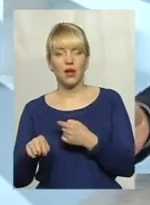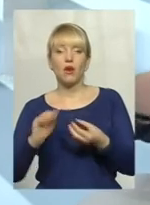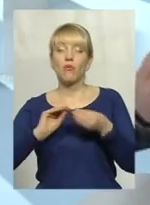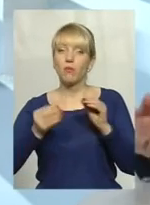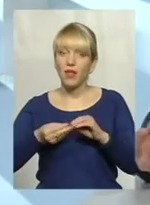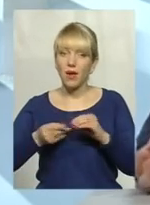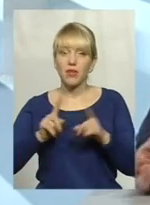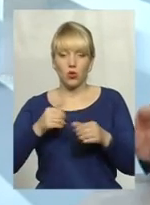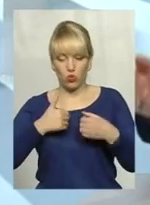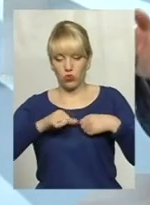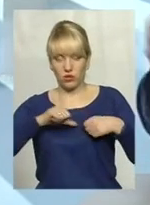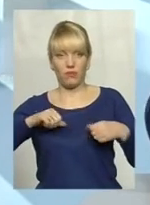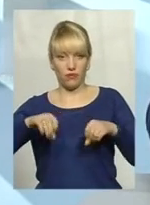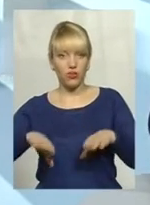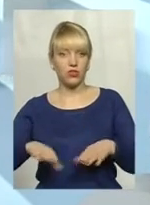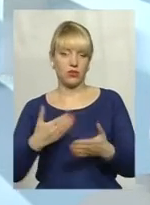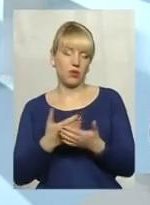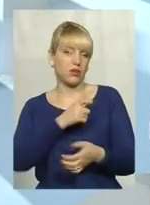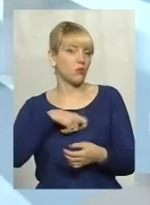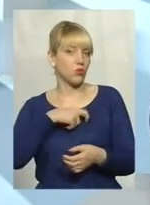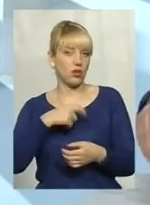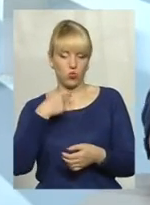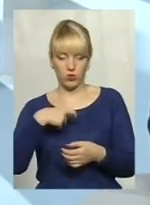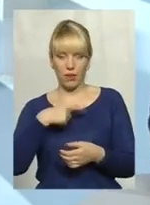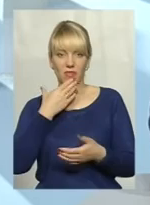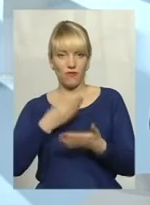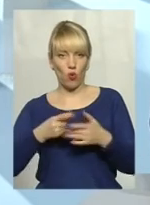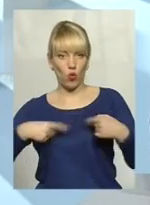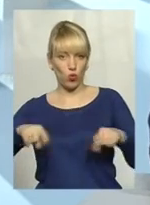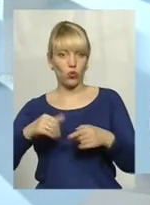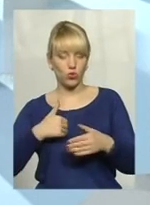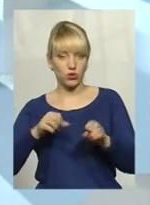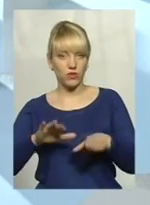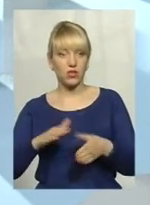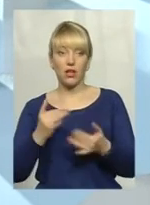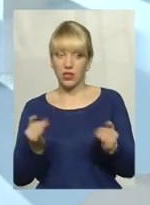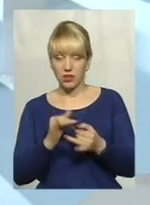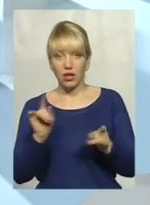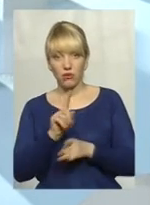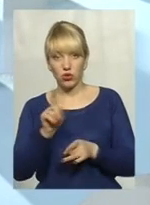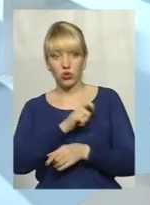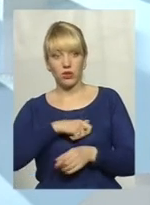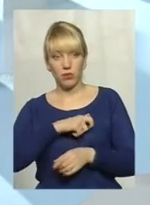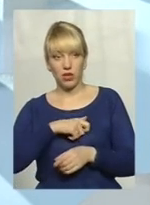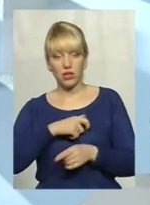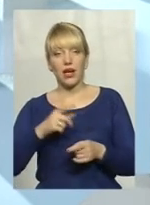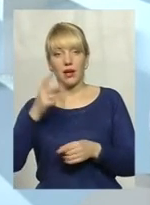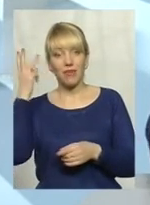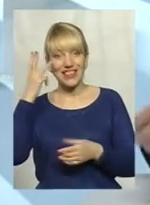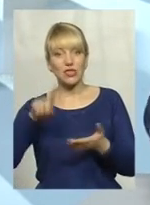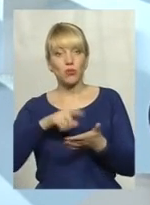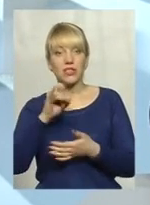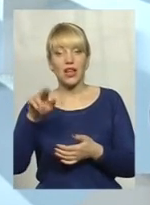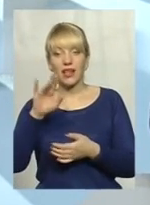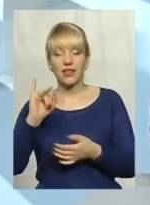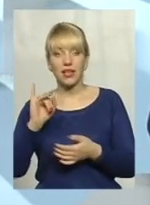проблеми, які хочуть вирішити там, чи ті ж депутати в себе на курах. Тому що, до речі, досить цікаво, що от саме депутати Хмельницької міської ради нас запитували, а